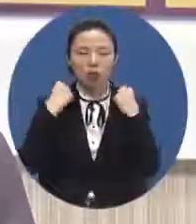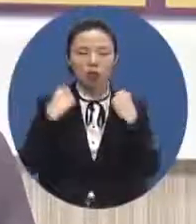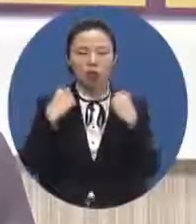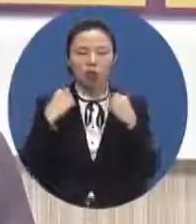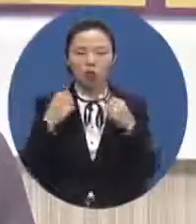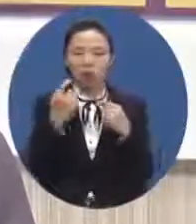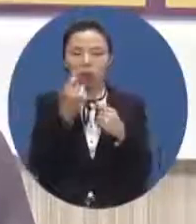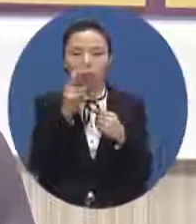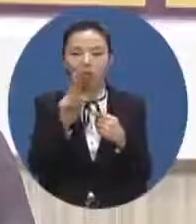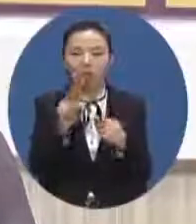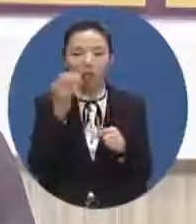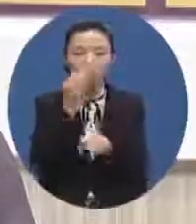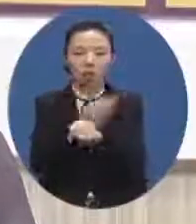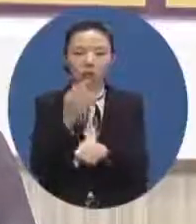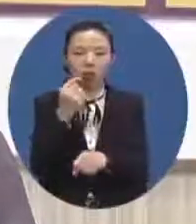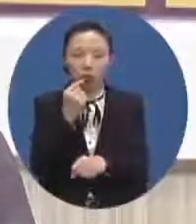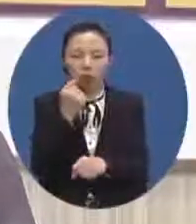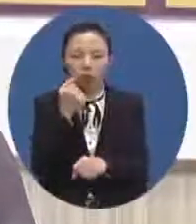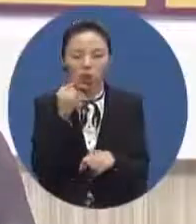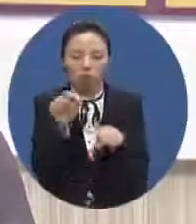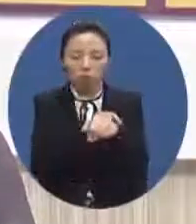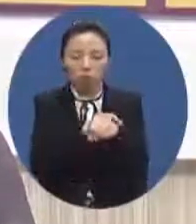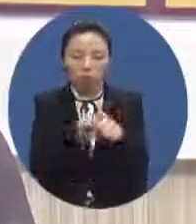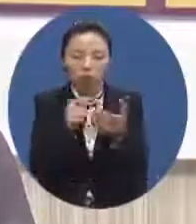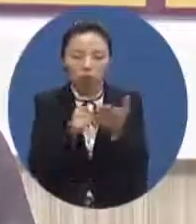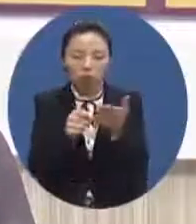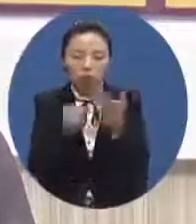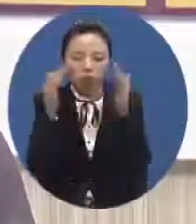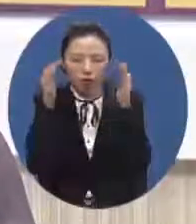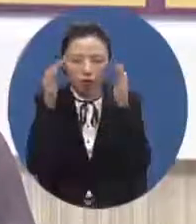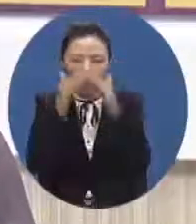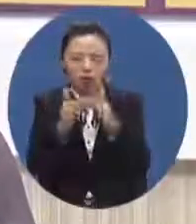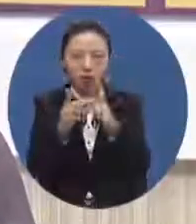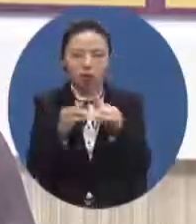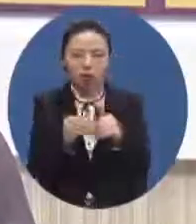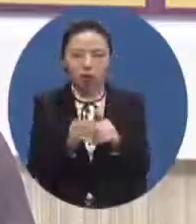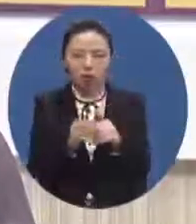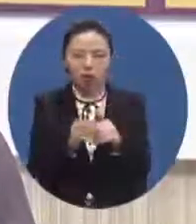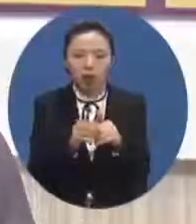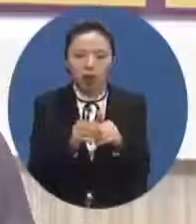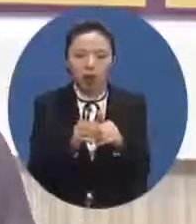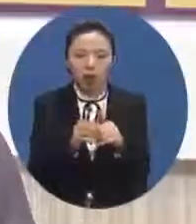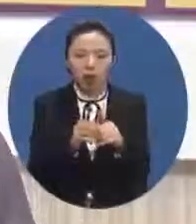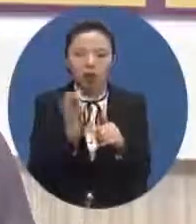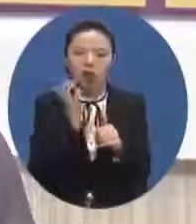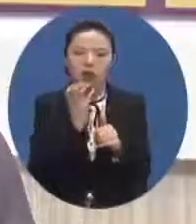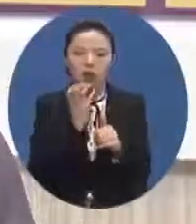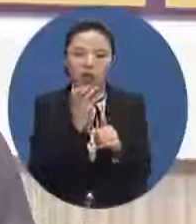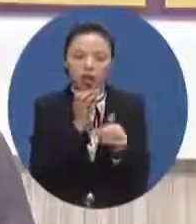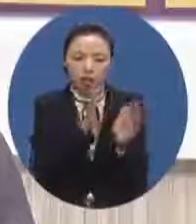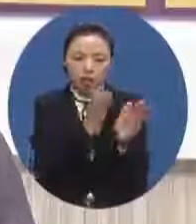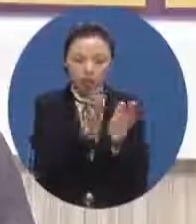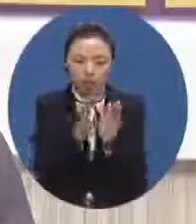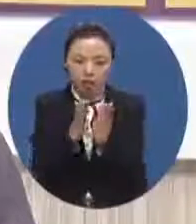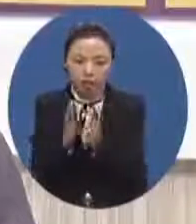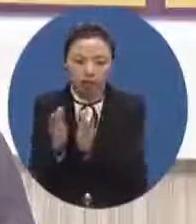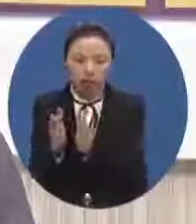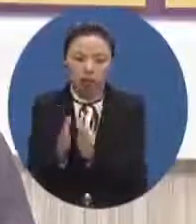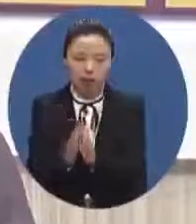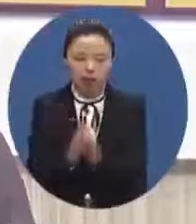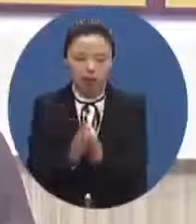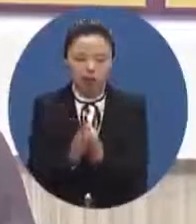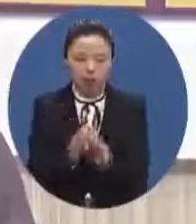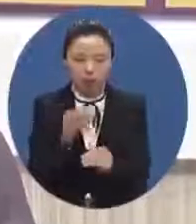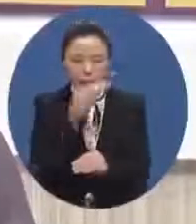묻혀놓고요. 특정 물건에 되게 집착하고요. 아니면은 뭐 사인펜이나 색연필 색깔 맞춰서 놓아야 되고 일일이 배열해야 되는